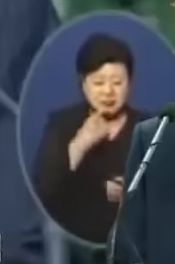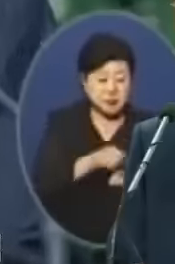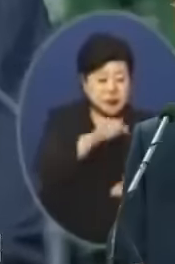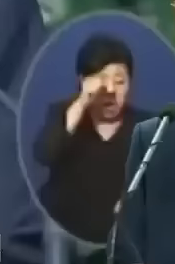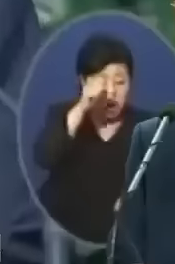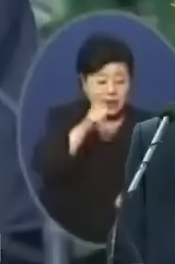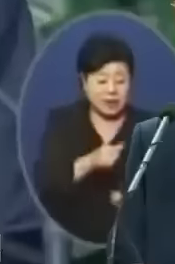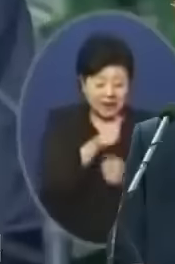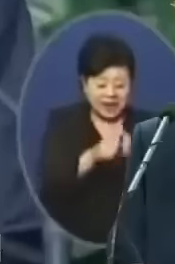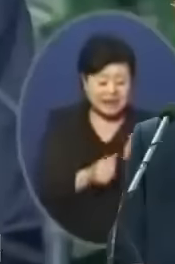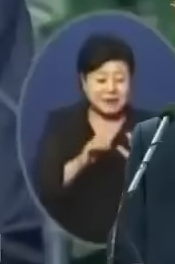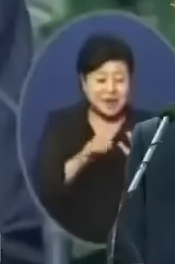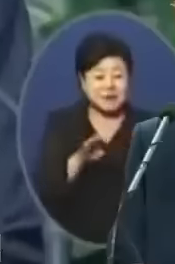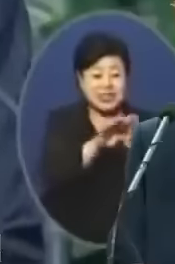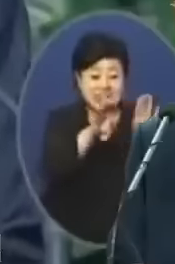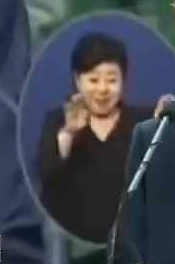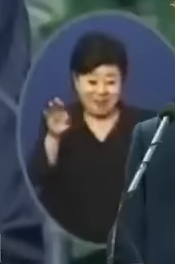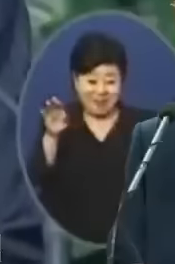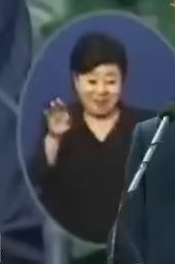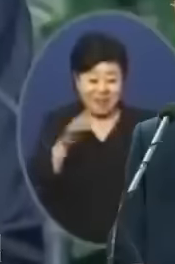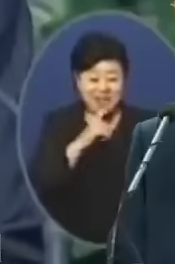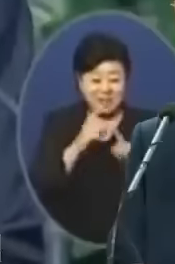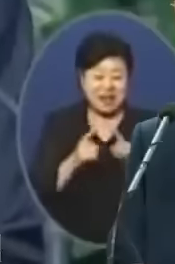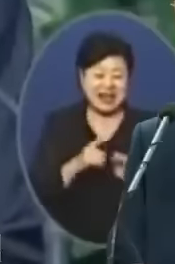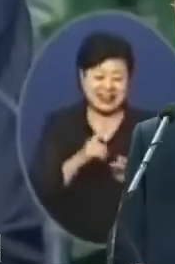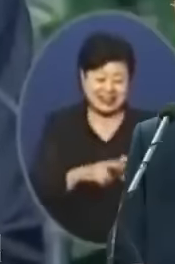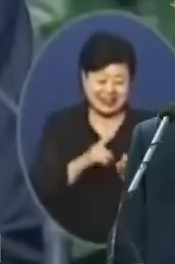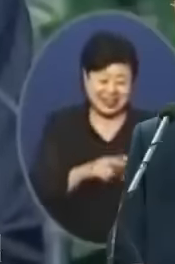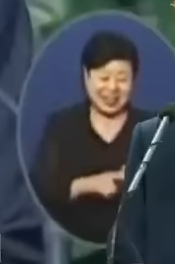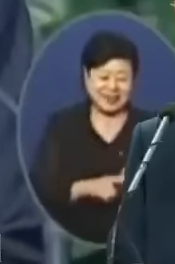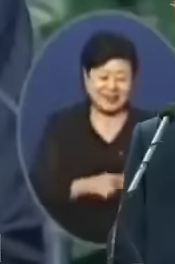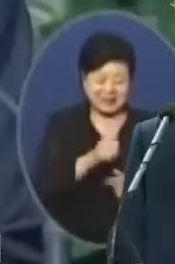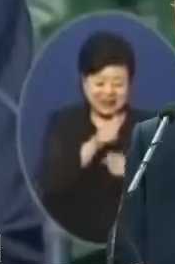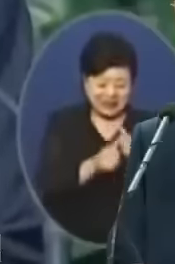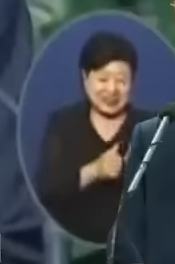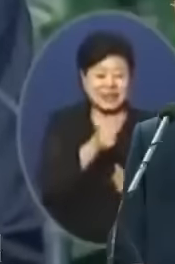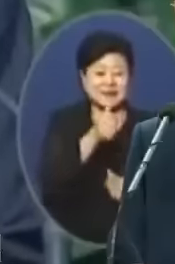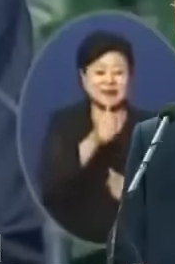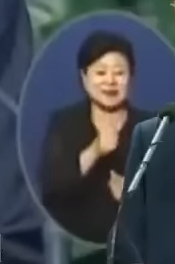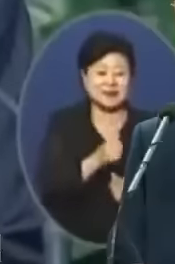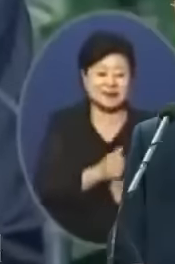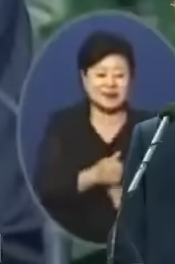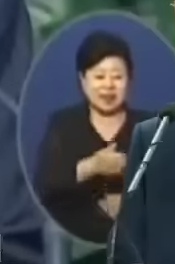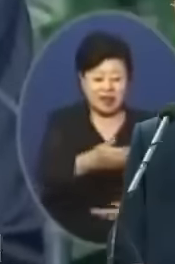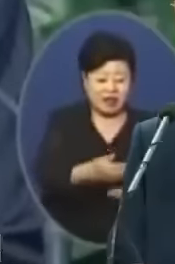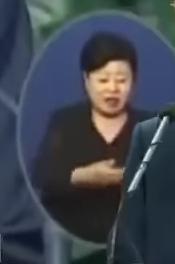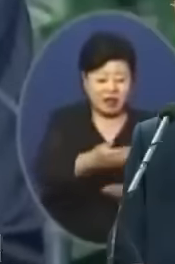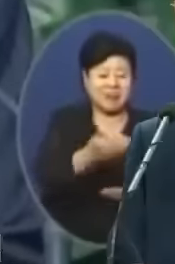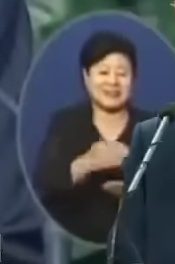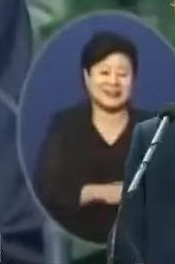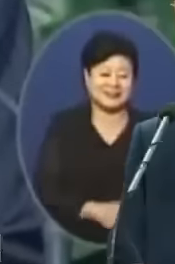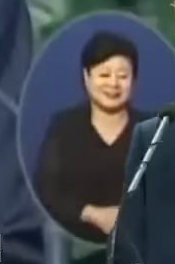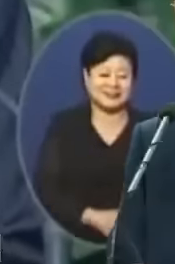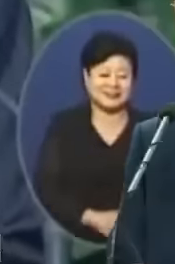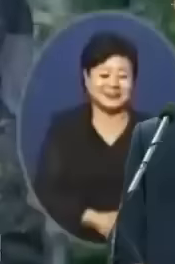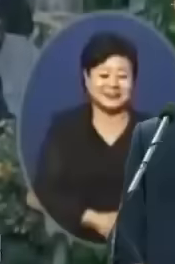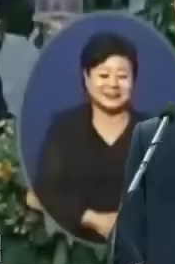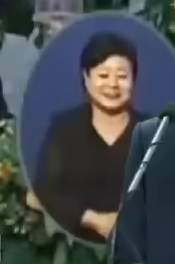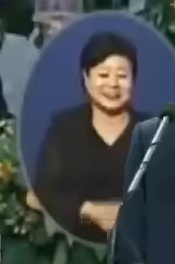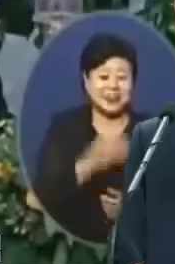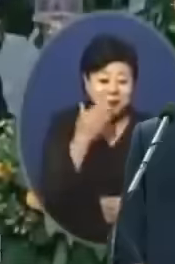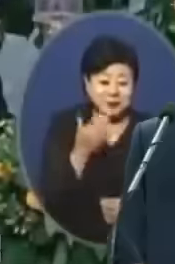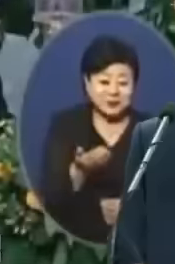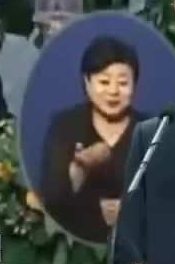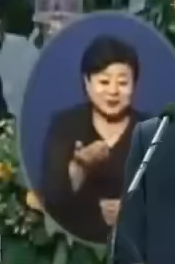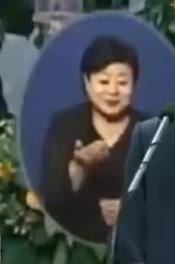열고 있으면 하늘나라 문이 열려서 말하는 것이 하나님과 늘 내통하는 것입니다.